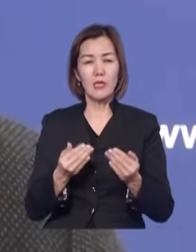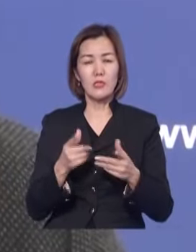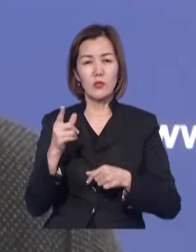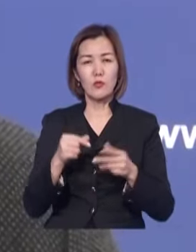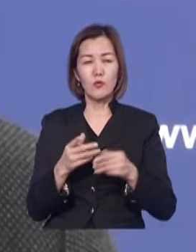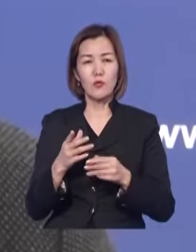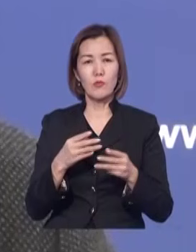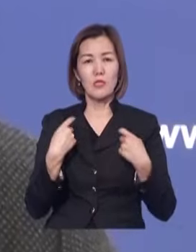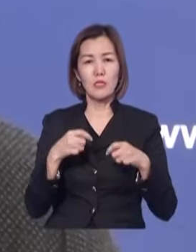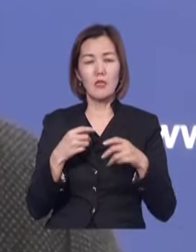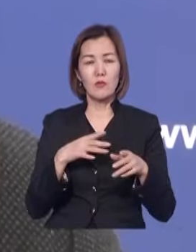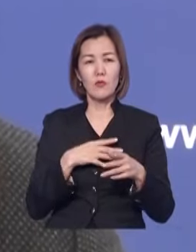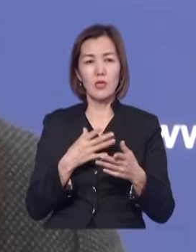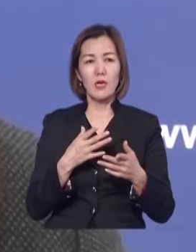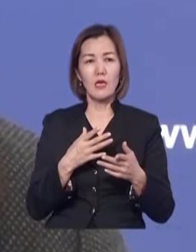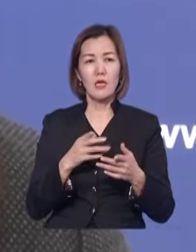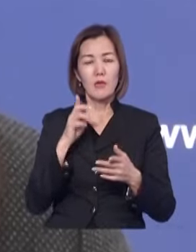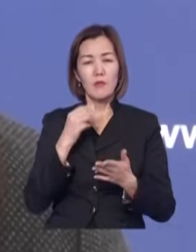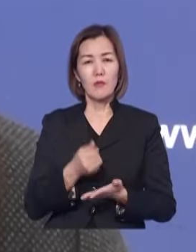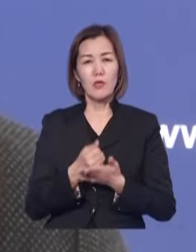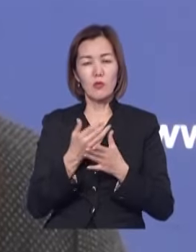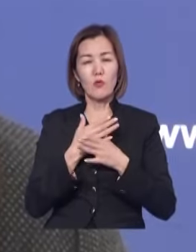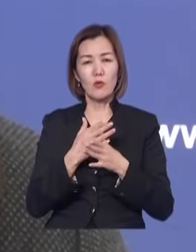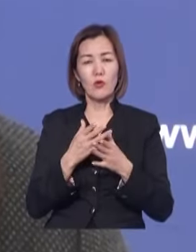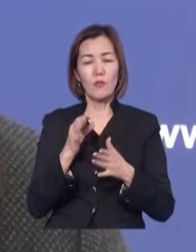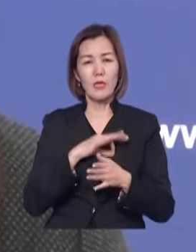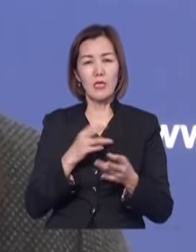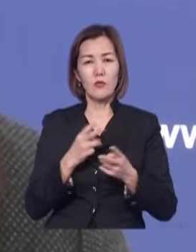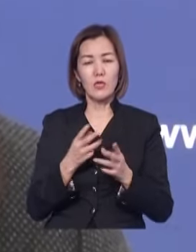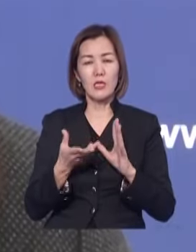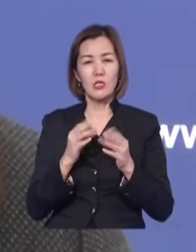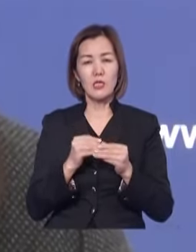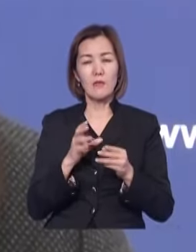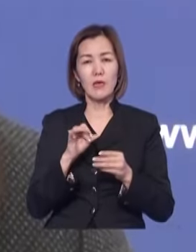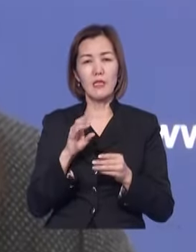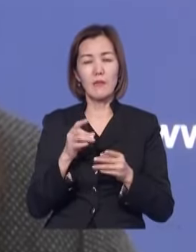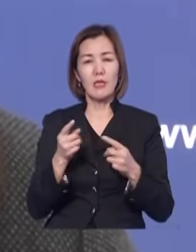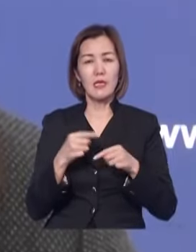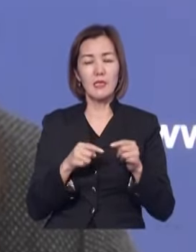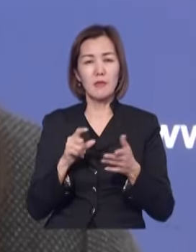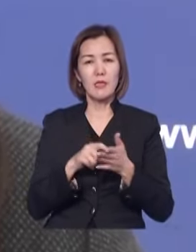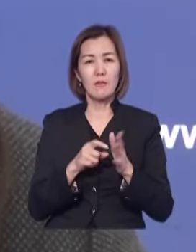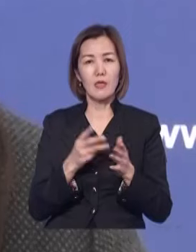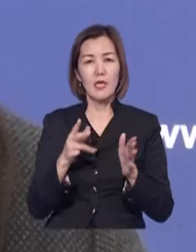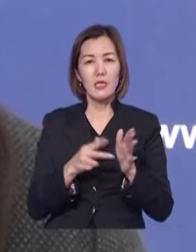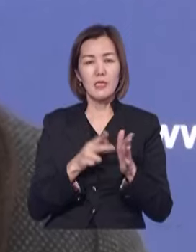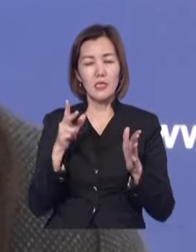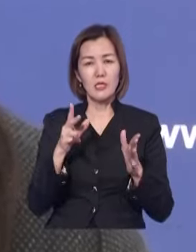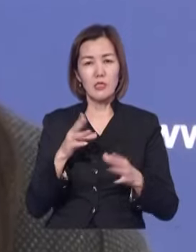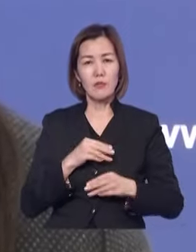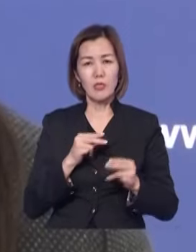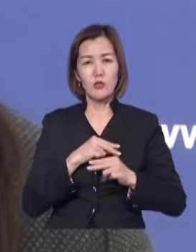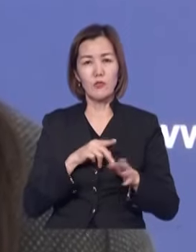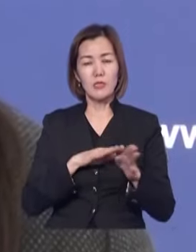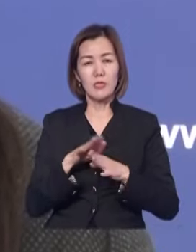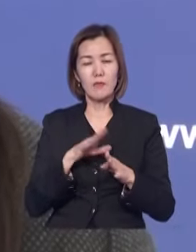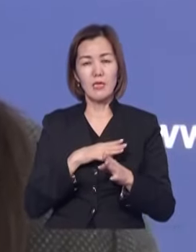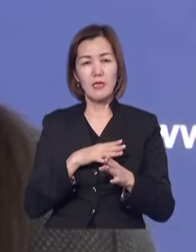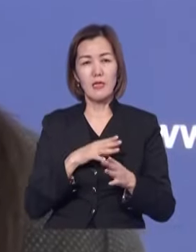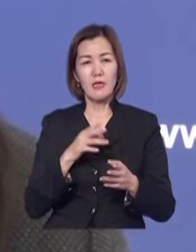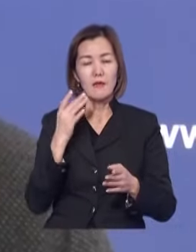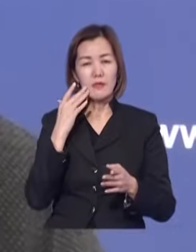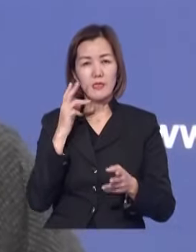өнімдері жақсы өтуде. Мемлекет ұсынған қолдауларды пайдалану керек. Жалпы Атамекен кәсіпкерлер палатасымен 8 жылдай бірге жұмыс істеп келеміз. Қандай да бір